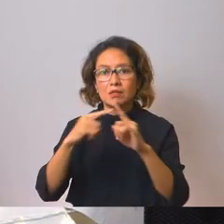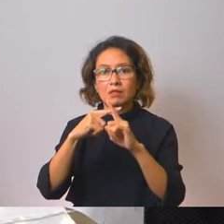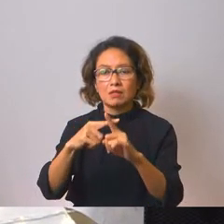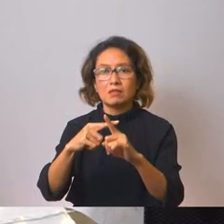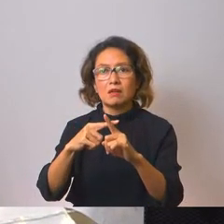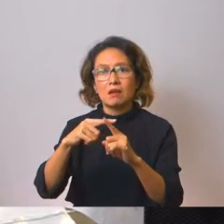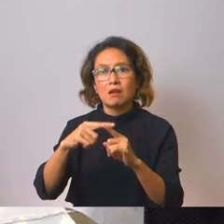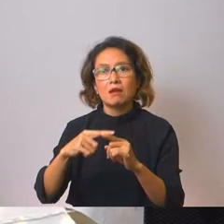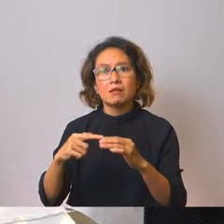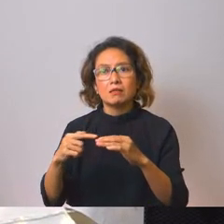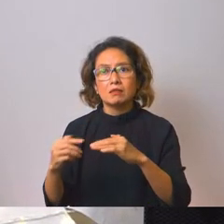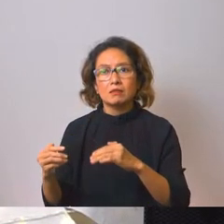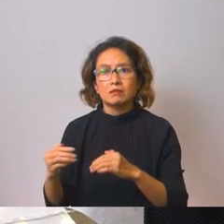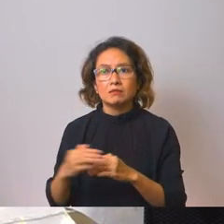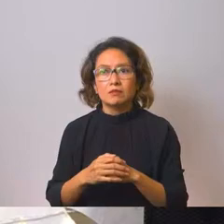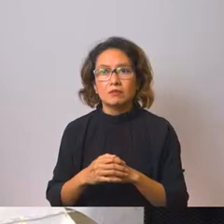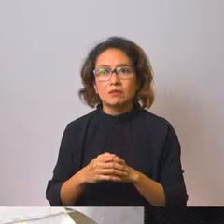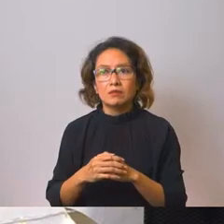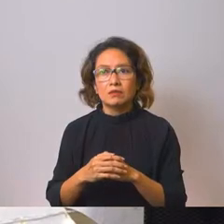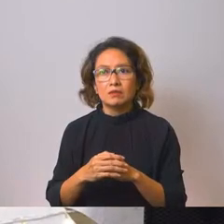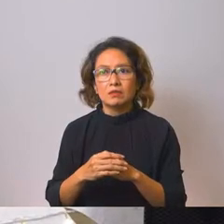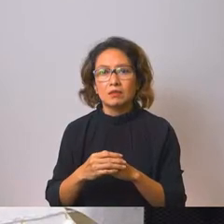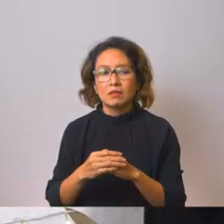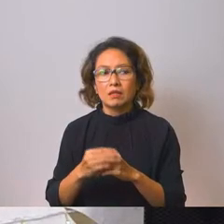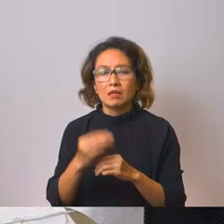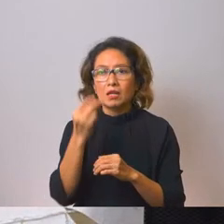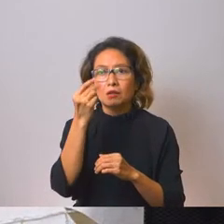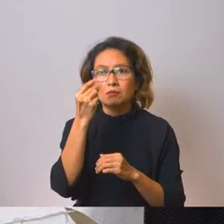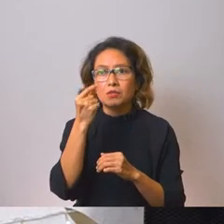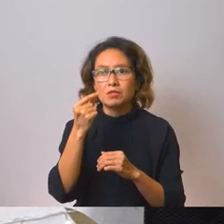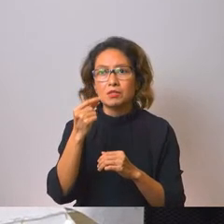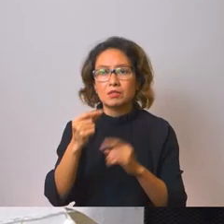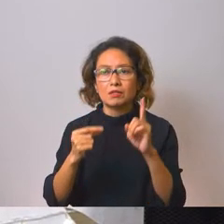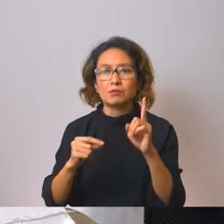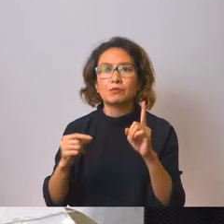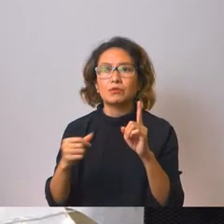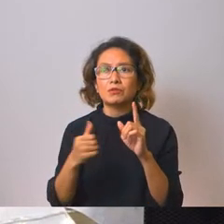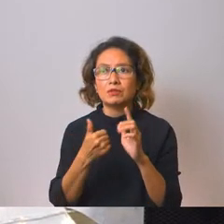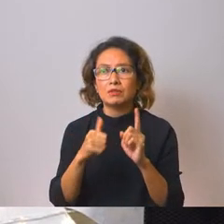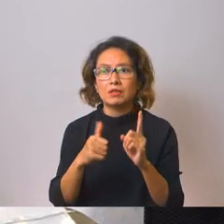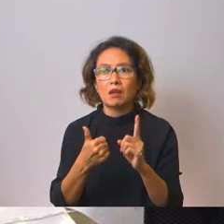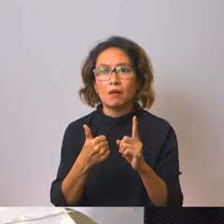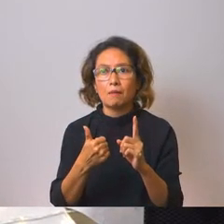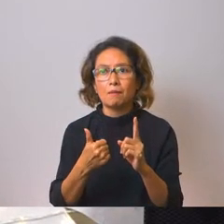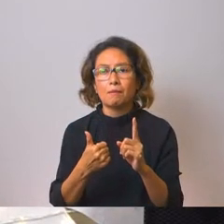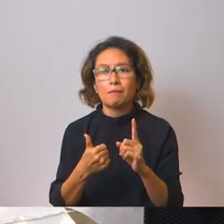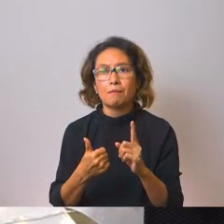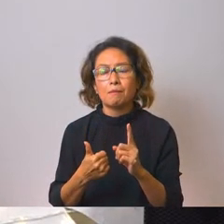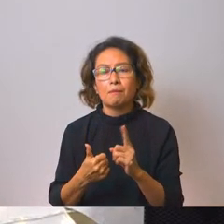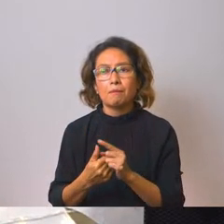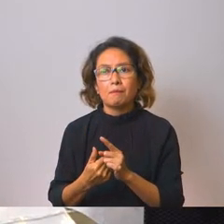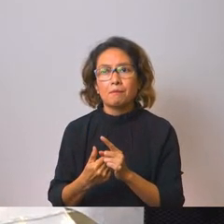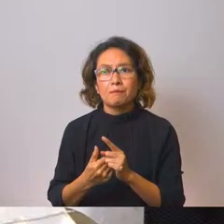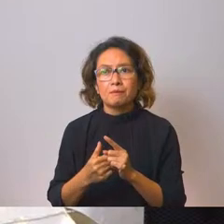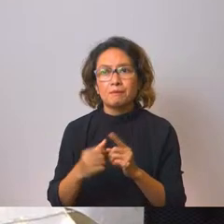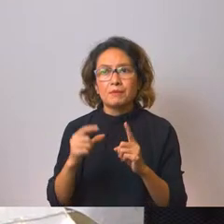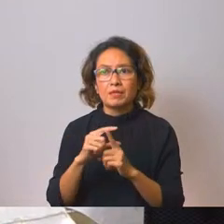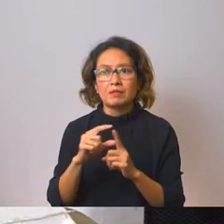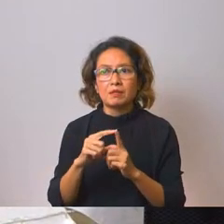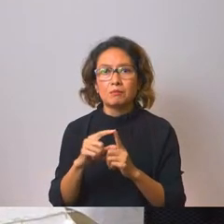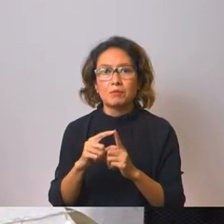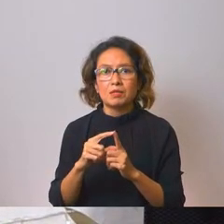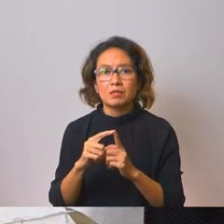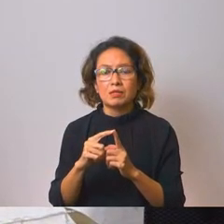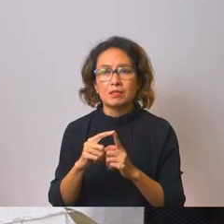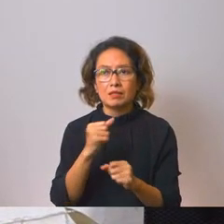Kamis 16 Desember 2021 GKI Pondok Indah telah menerima